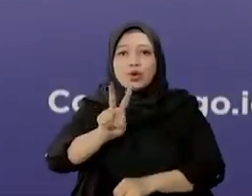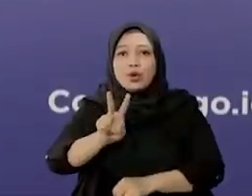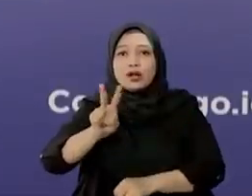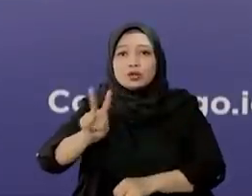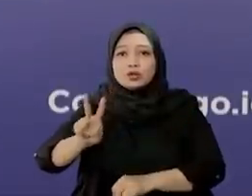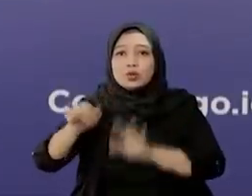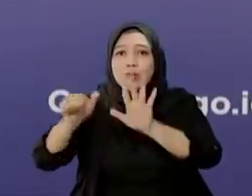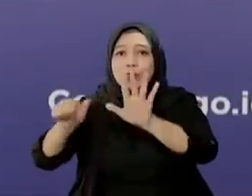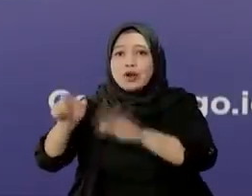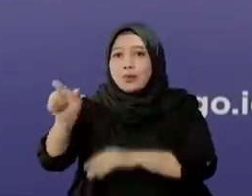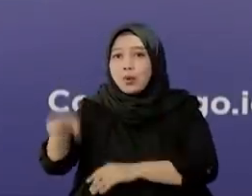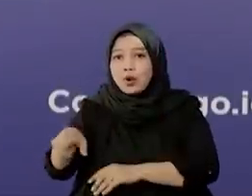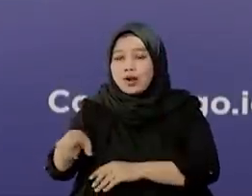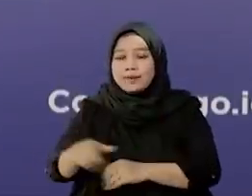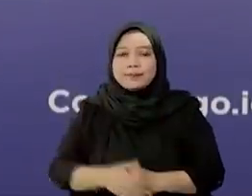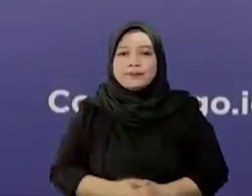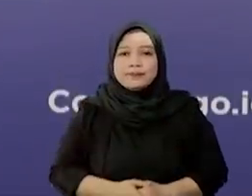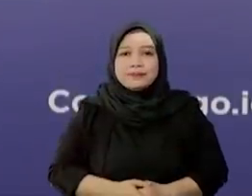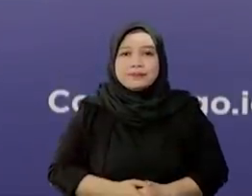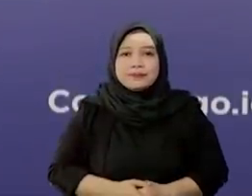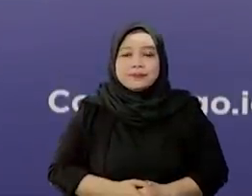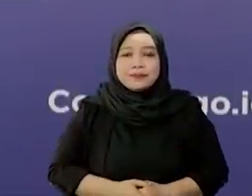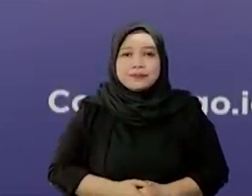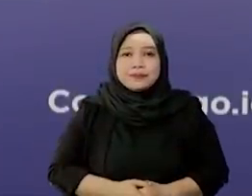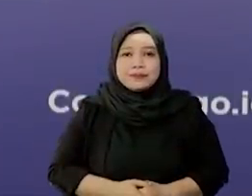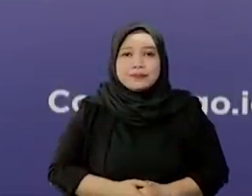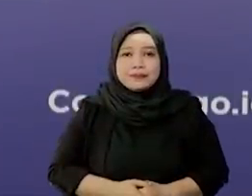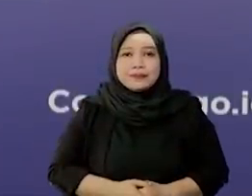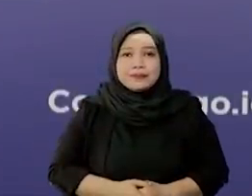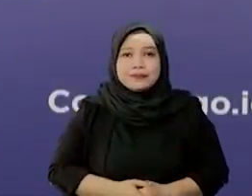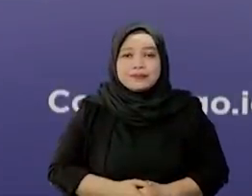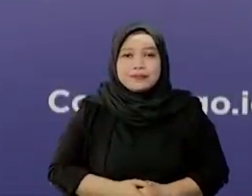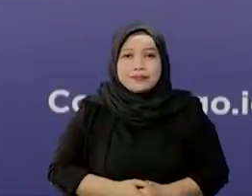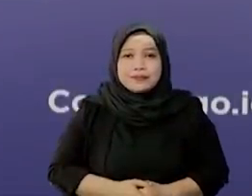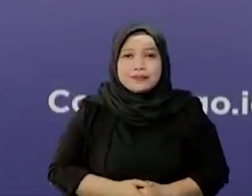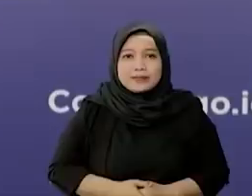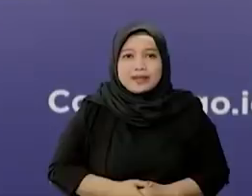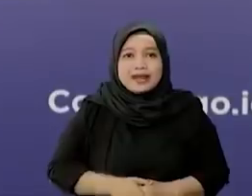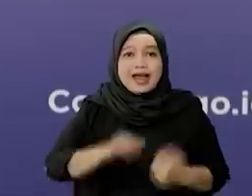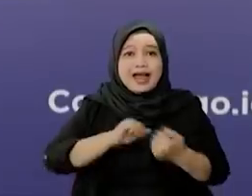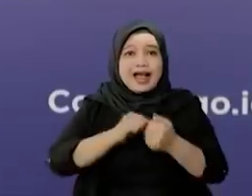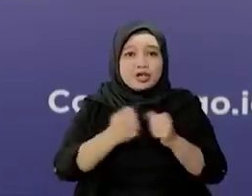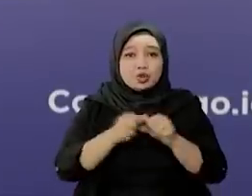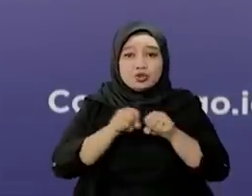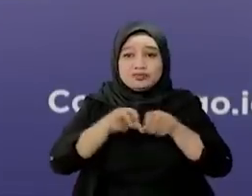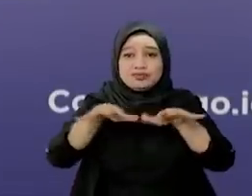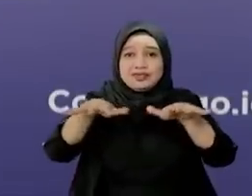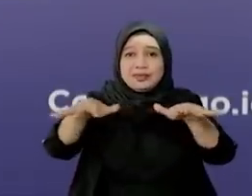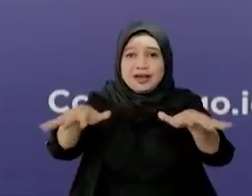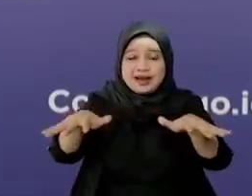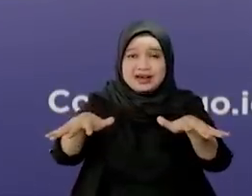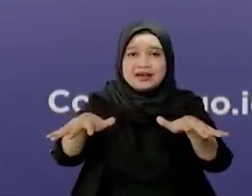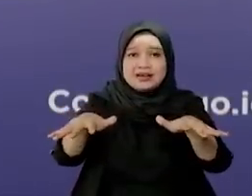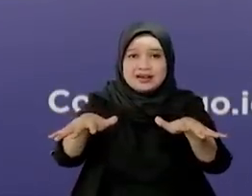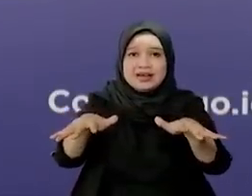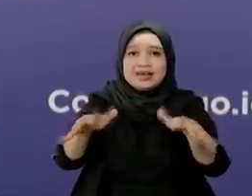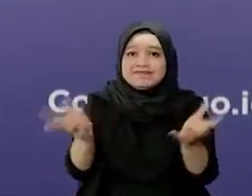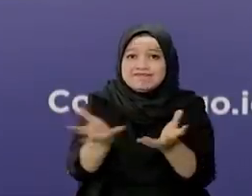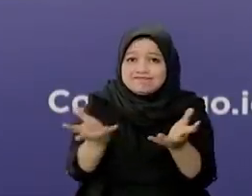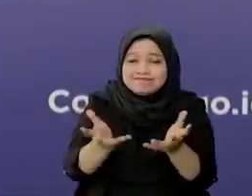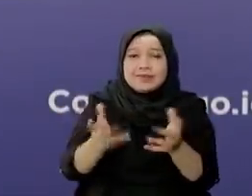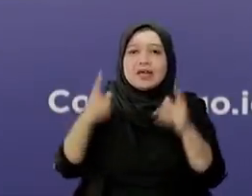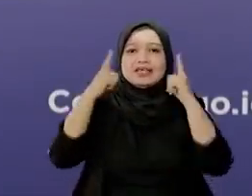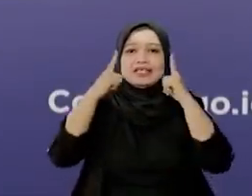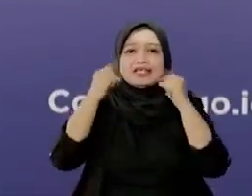66226 kalau kita perhatikan sebaran penambahan kasus tersebut diantaranya adalah dari